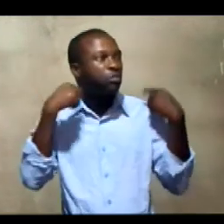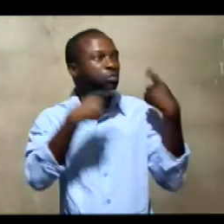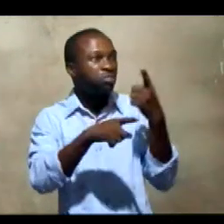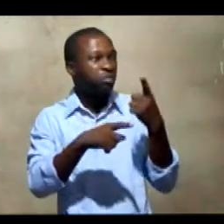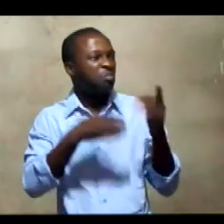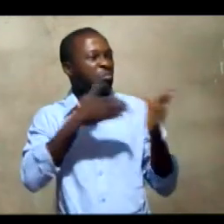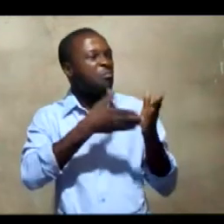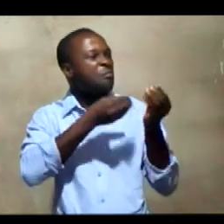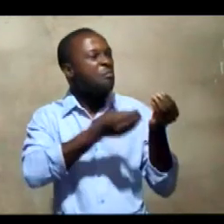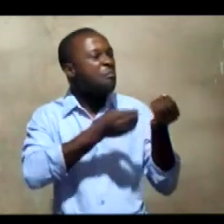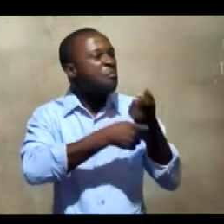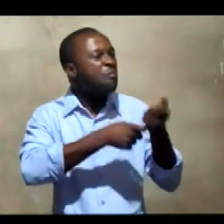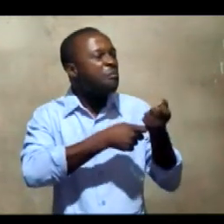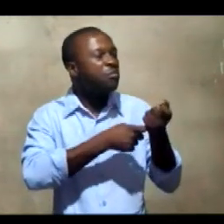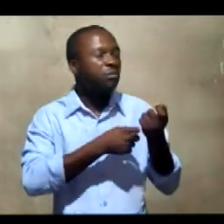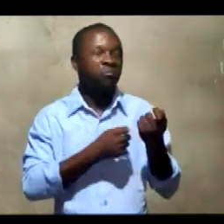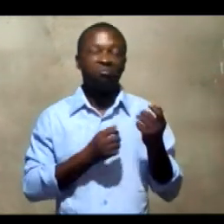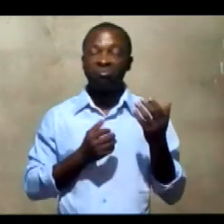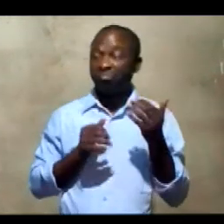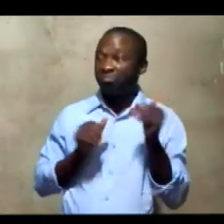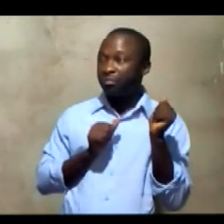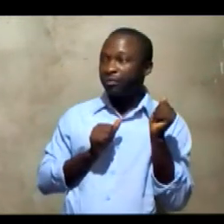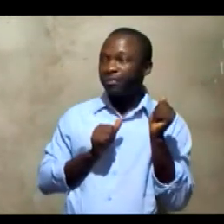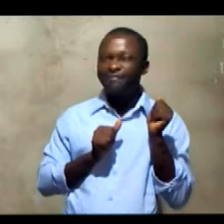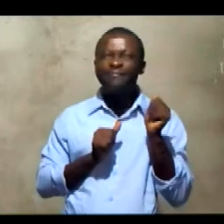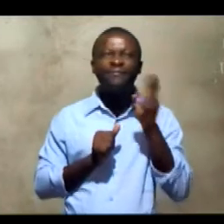Des précisions dans ce reportage que signe Gizogo.